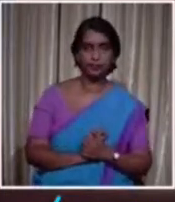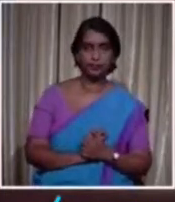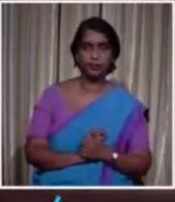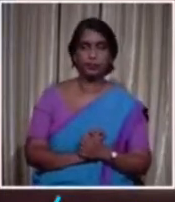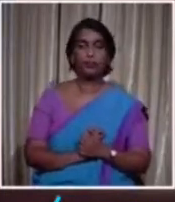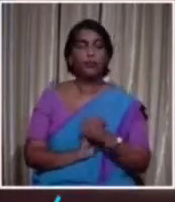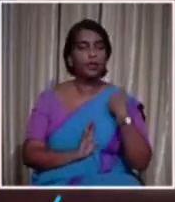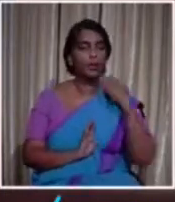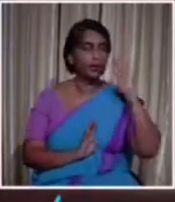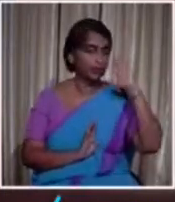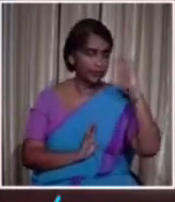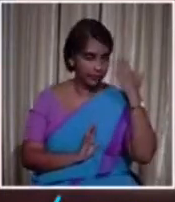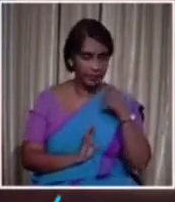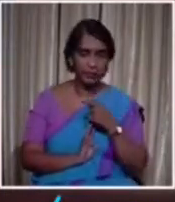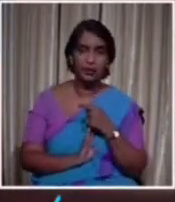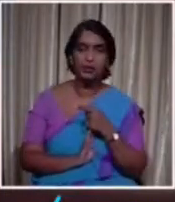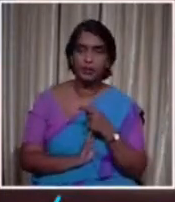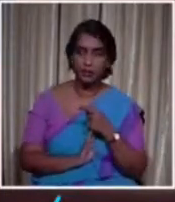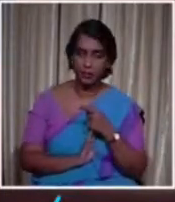විශේෂයෙන්